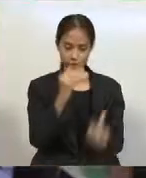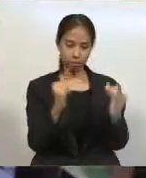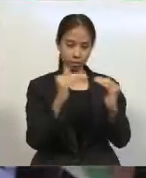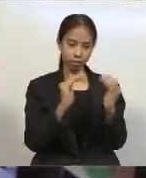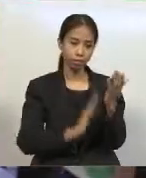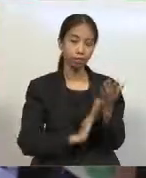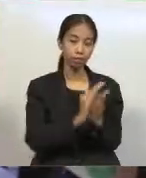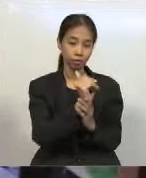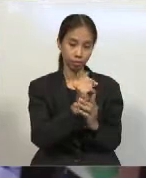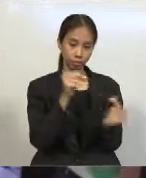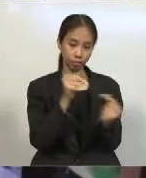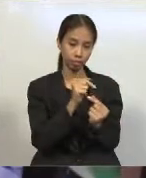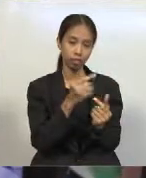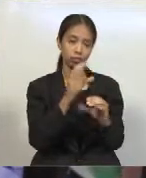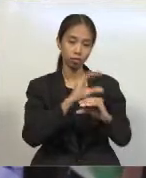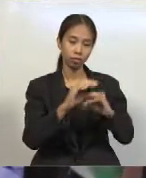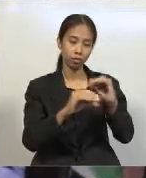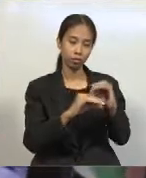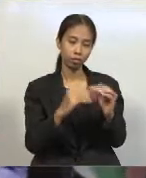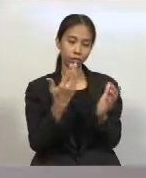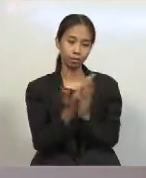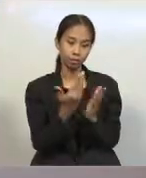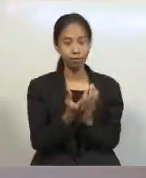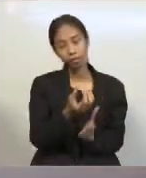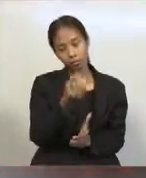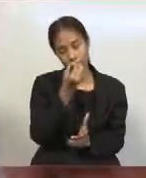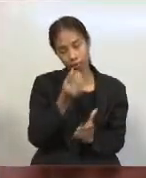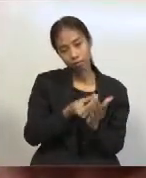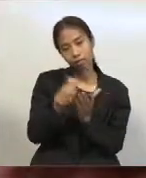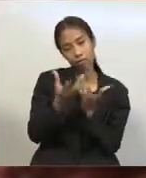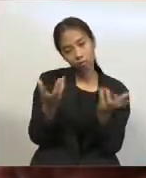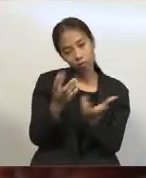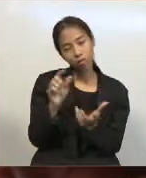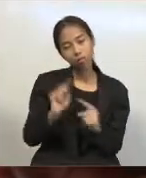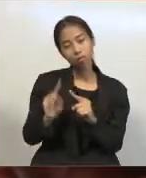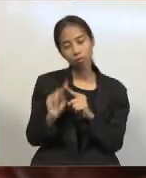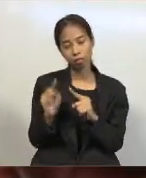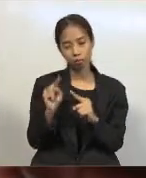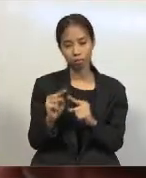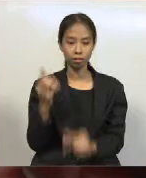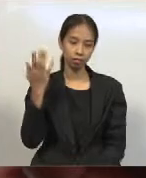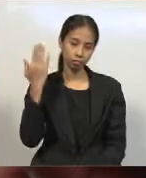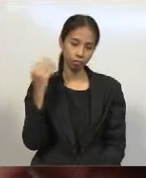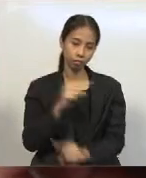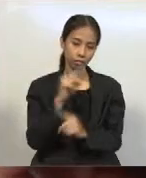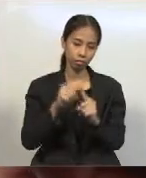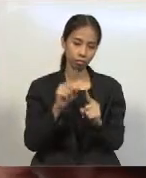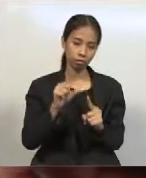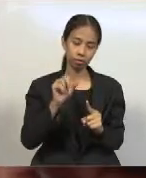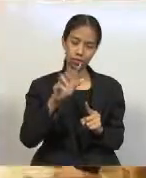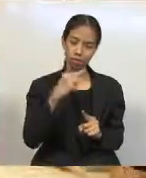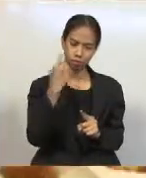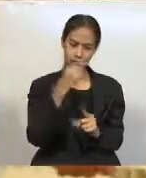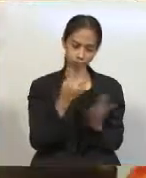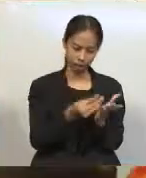ากการลงทะเบียนรับสิทธิ์มาตรการชิมช็อปใช้ในวันแรกก็คือวันที่23กันยายนที่ผ่านมาและยังไม่ได้เริ่มการใช้จ่